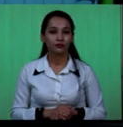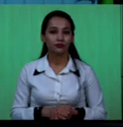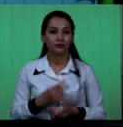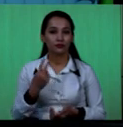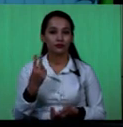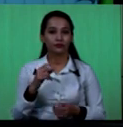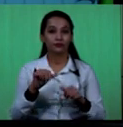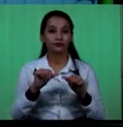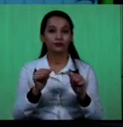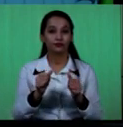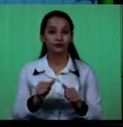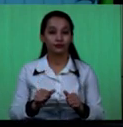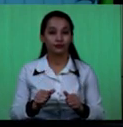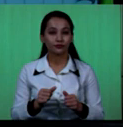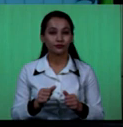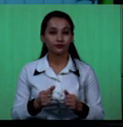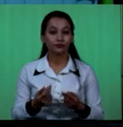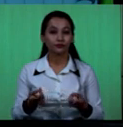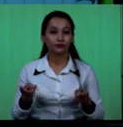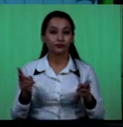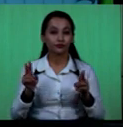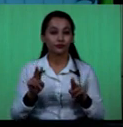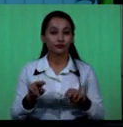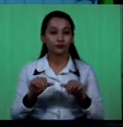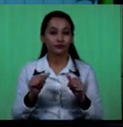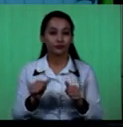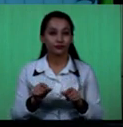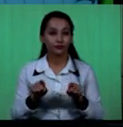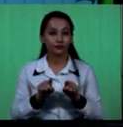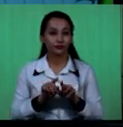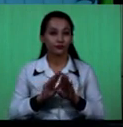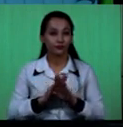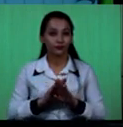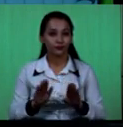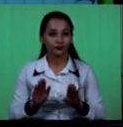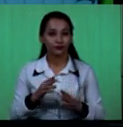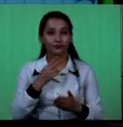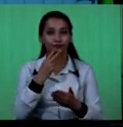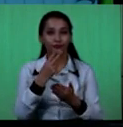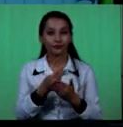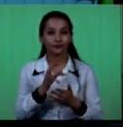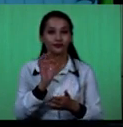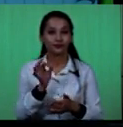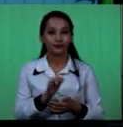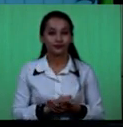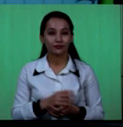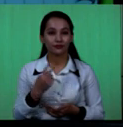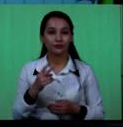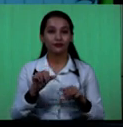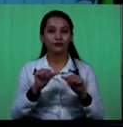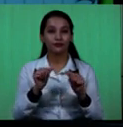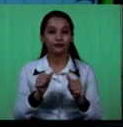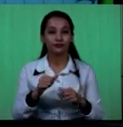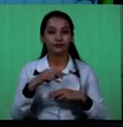Ikkinchi shakl qolgan shakllar bilan bir xil emasligini ko'rib turibsiz, to'g'rimi? Ikkinchi